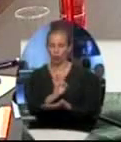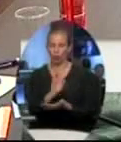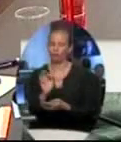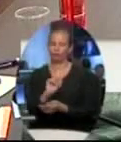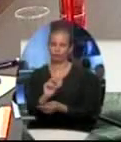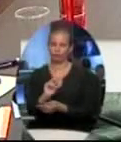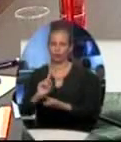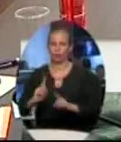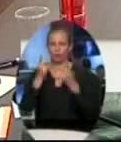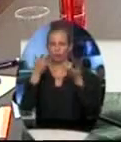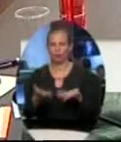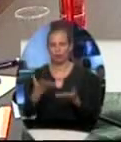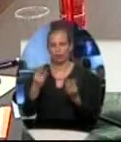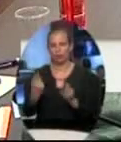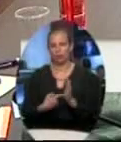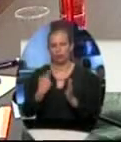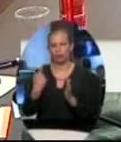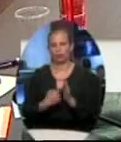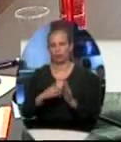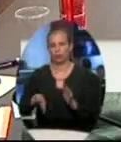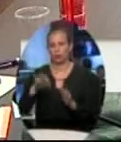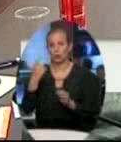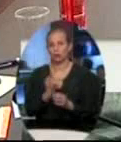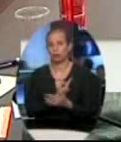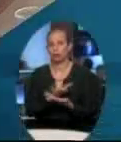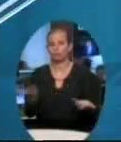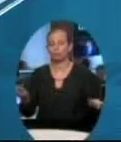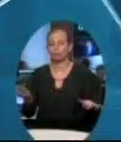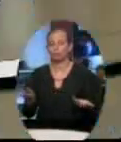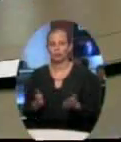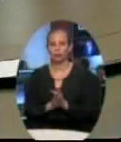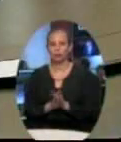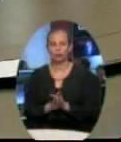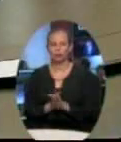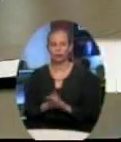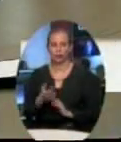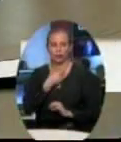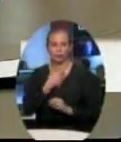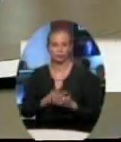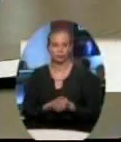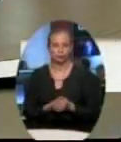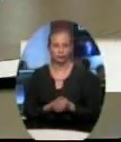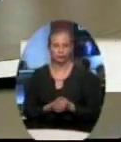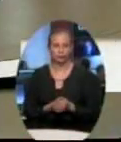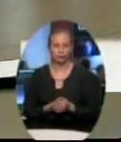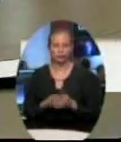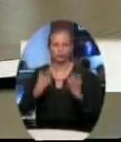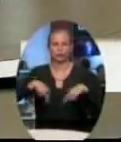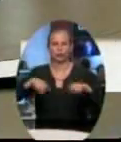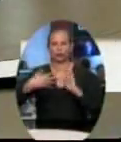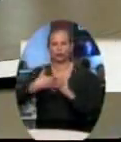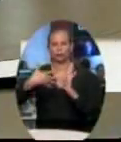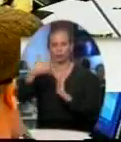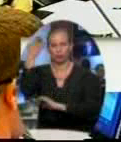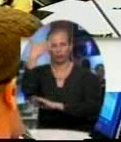האלה אנחנו הרבה פעמים מוצאים את עצמנו מידיים קשורות מאחורי הגב. הוועדה לביקורת המדינה בראשות חברת הכנסת